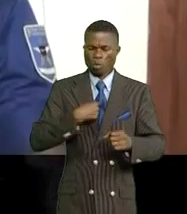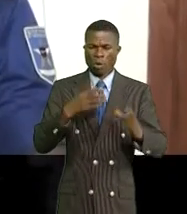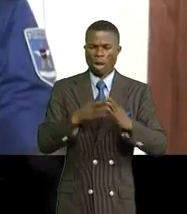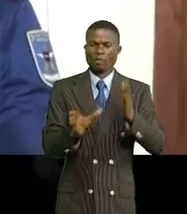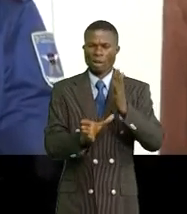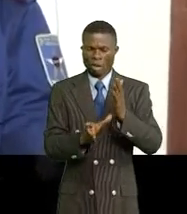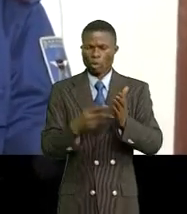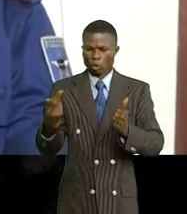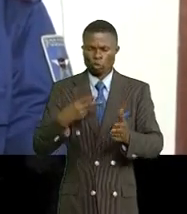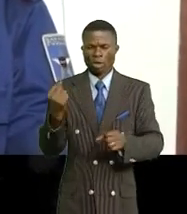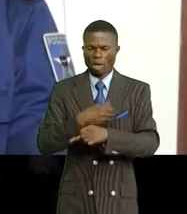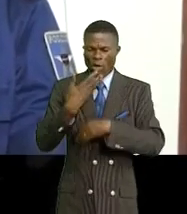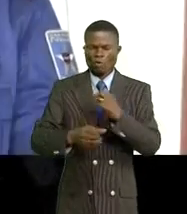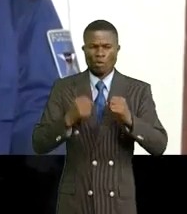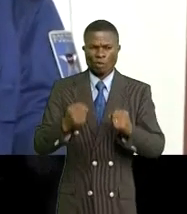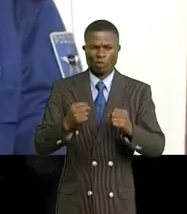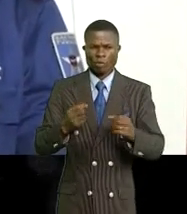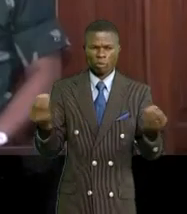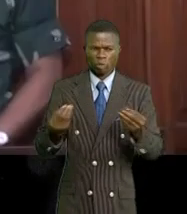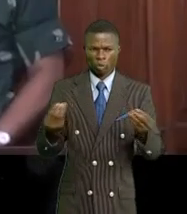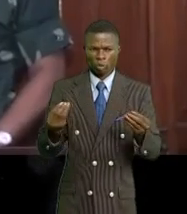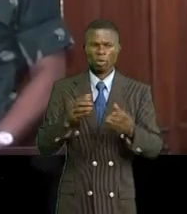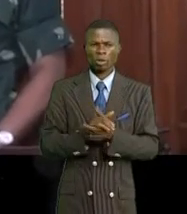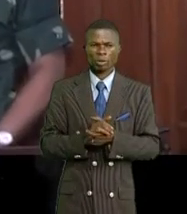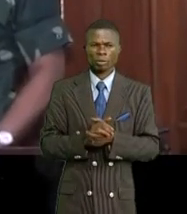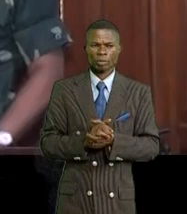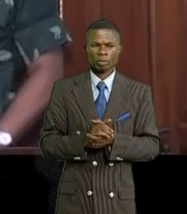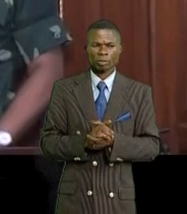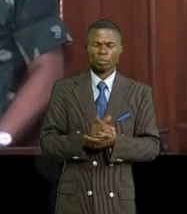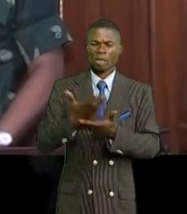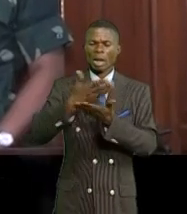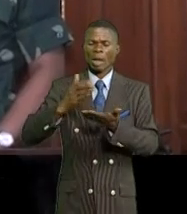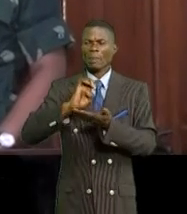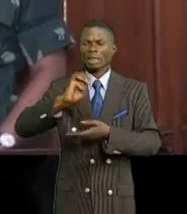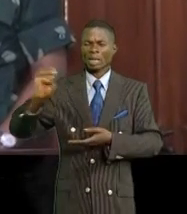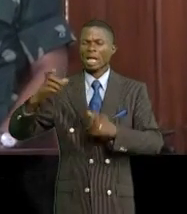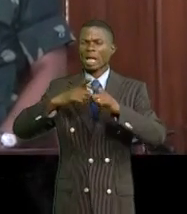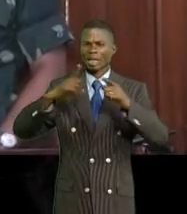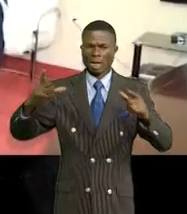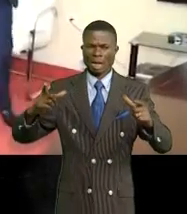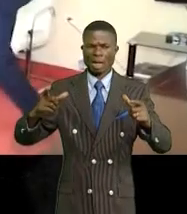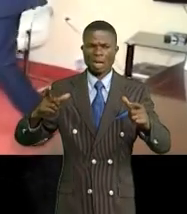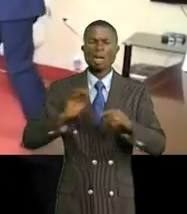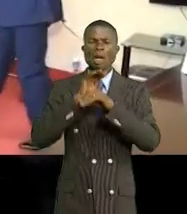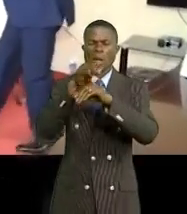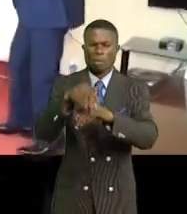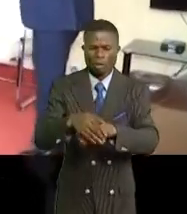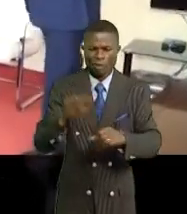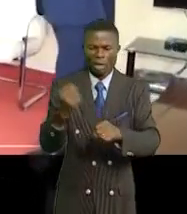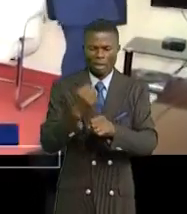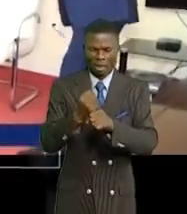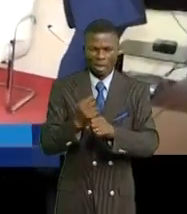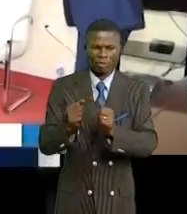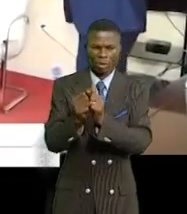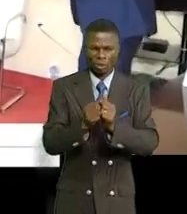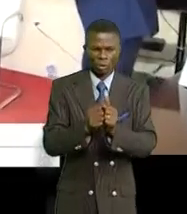fera tout pour que la grande partie puisse participer à ce travail.